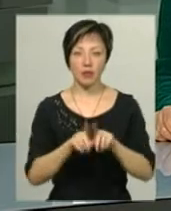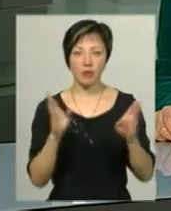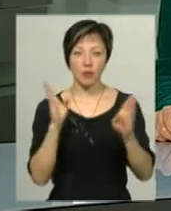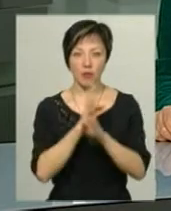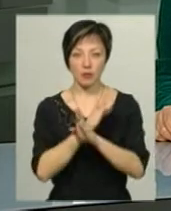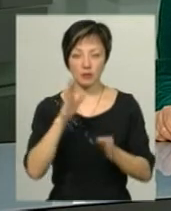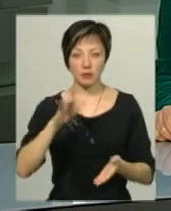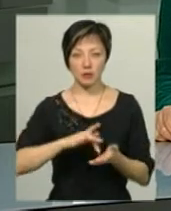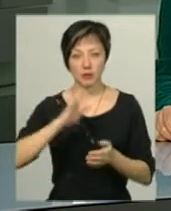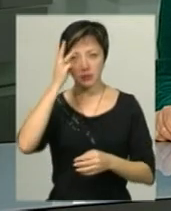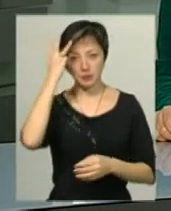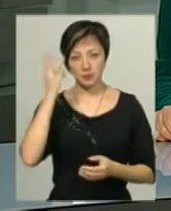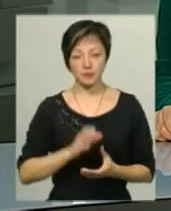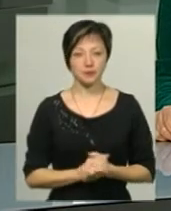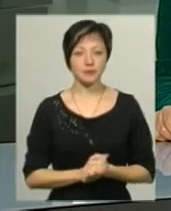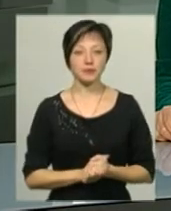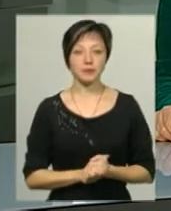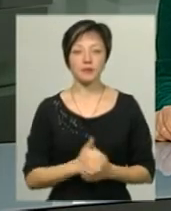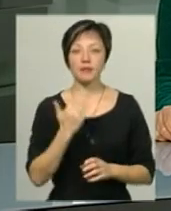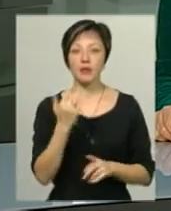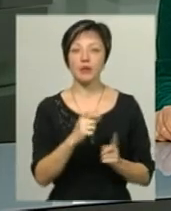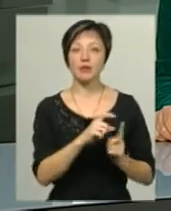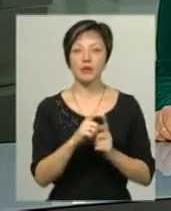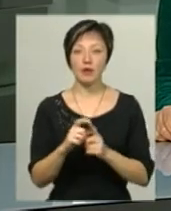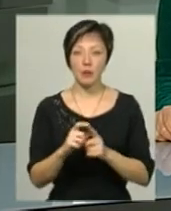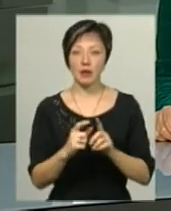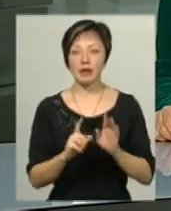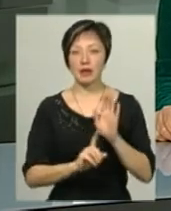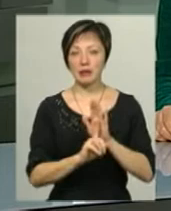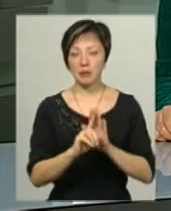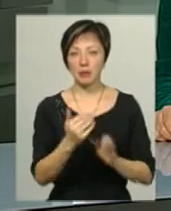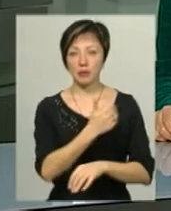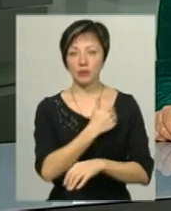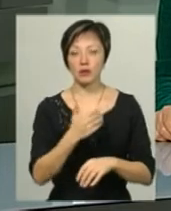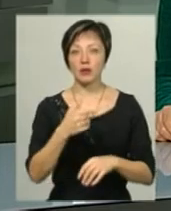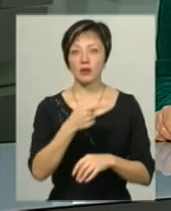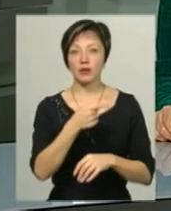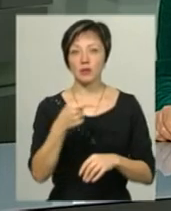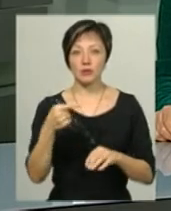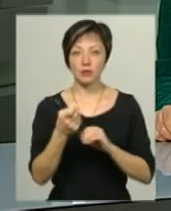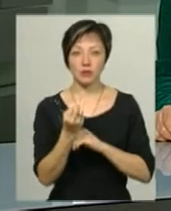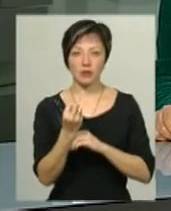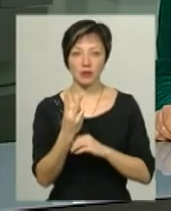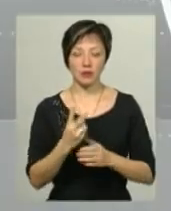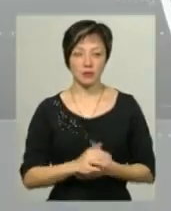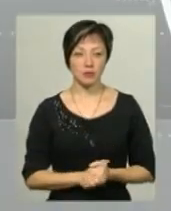центру гідрометеорології Люся Ковалишина. За її словами, позначки термометра сягнуть 16 градусів морозу.